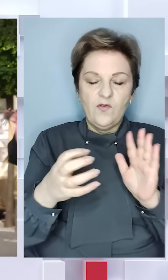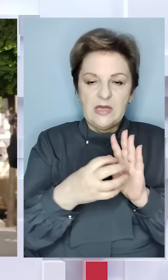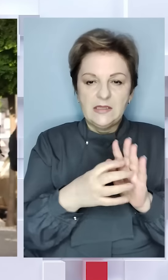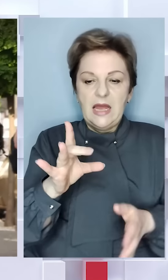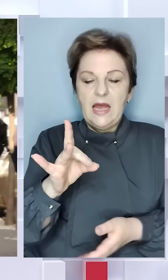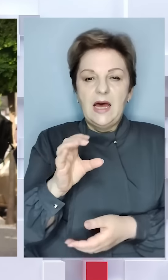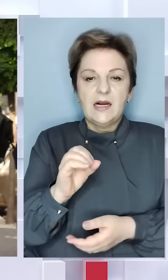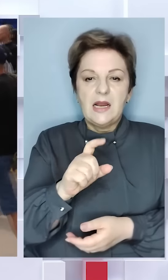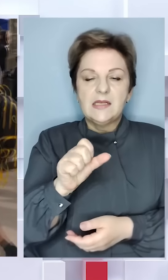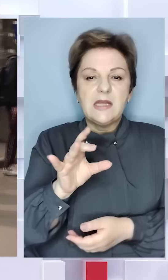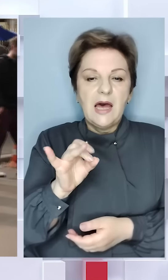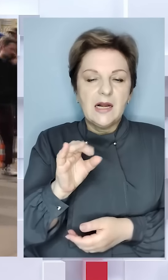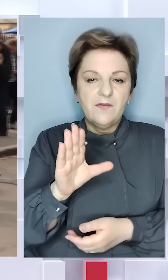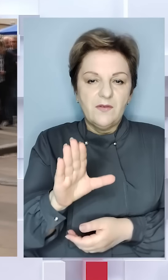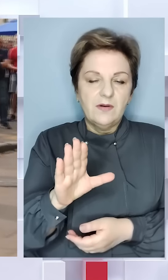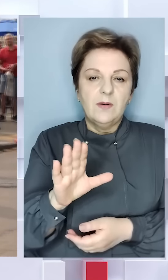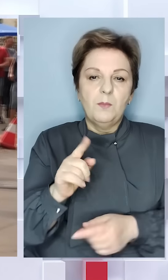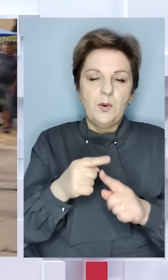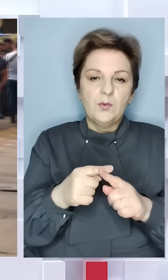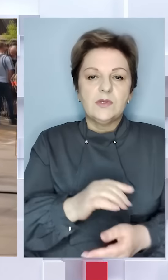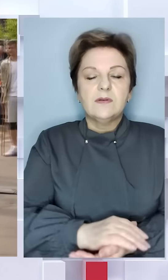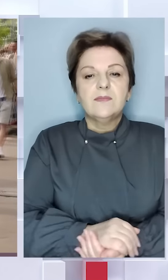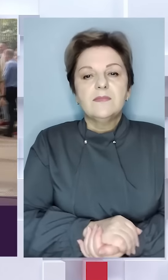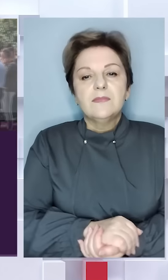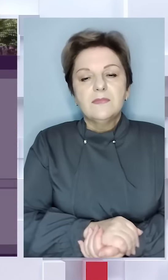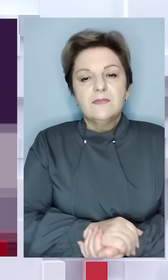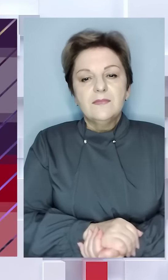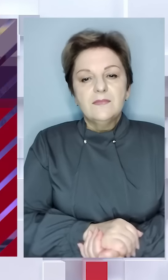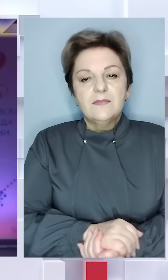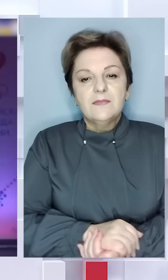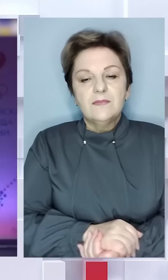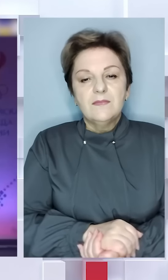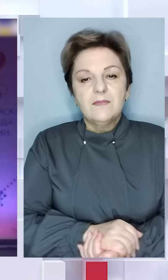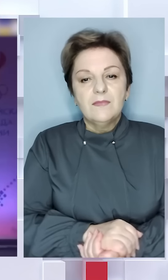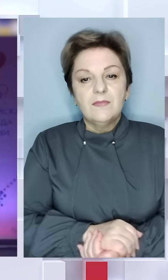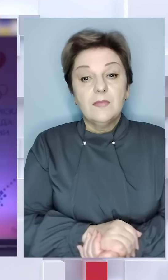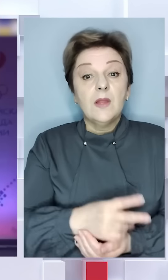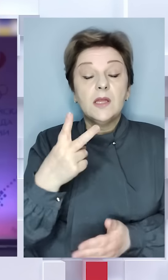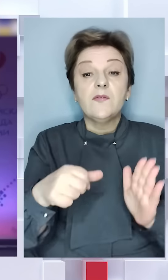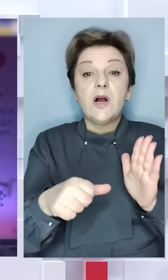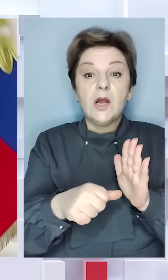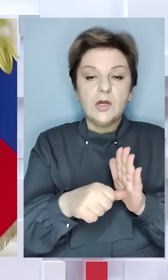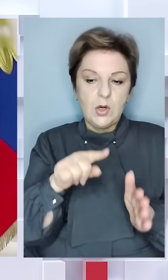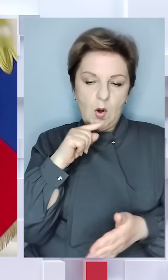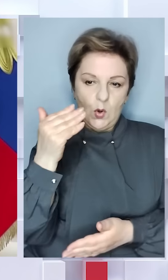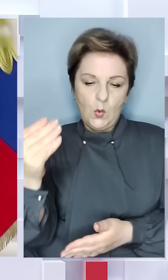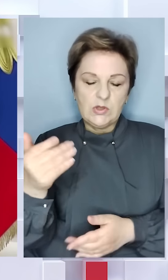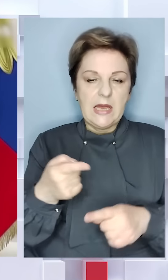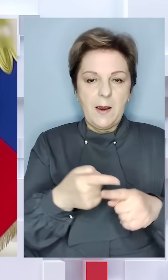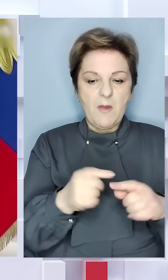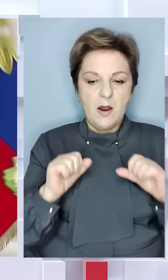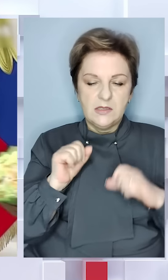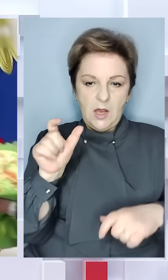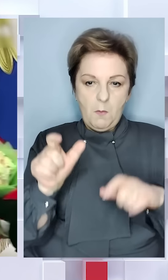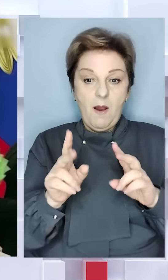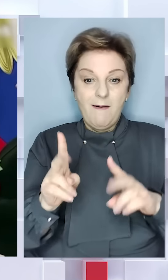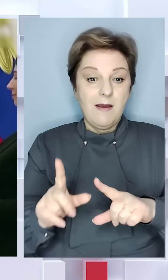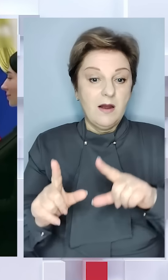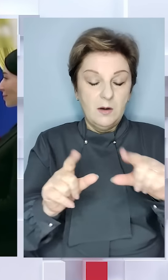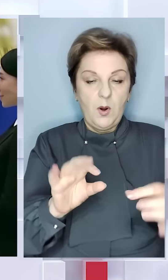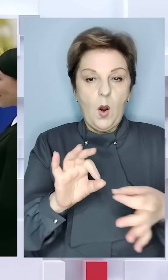з питань цифровізації Катерина Черногоренко. 26 російських та білоруських спортсменів,